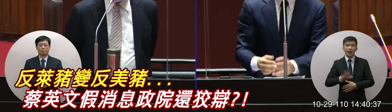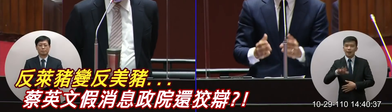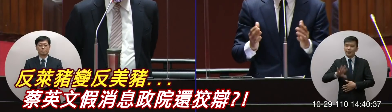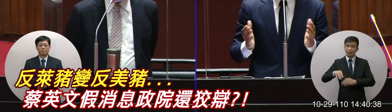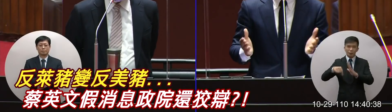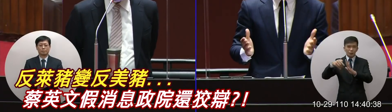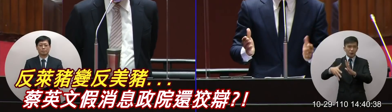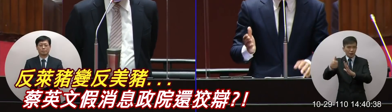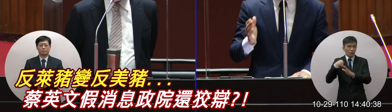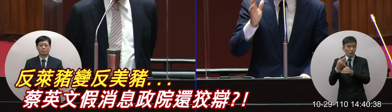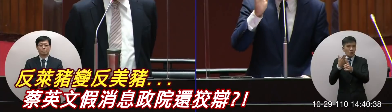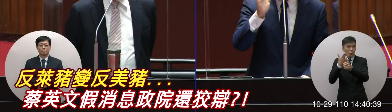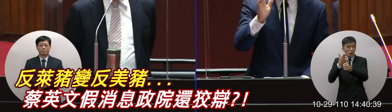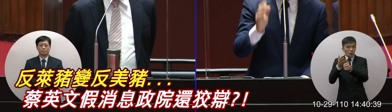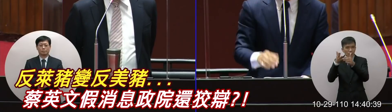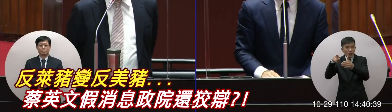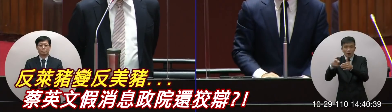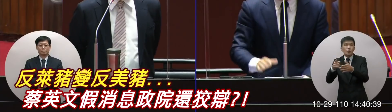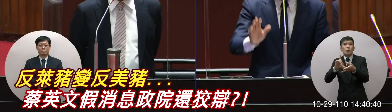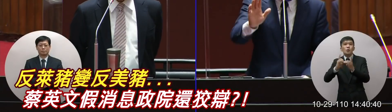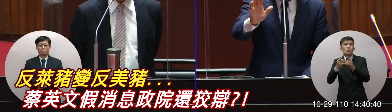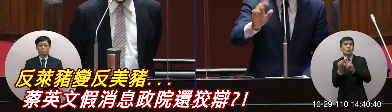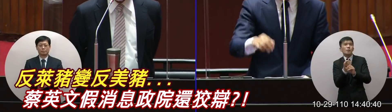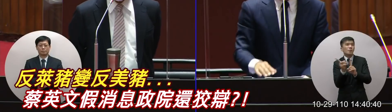A， 你就喜欢答 B，